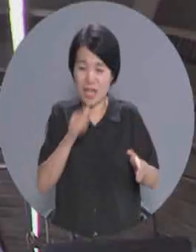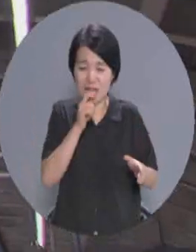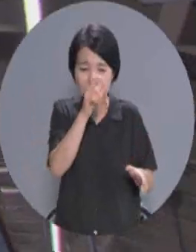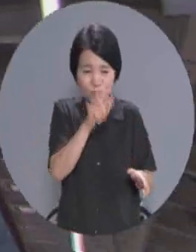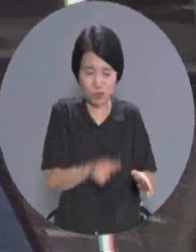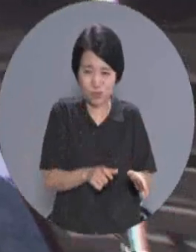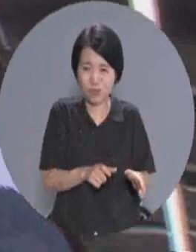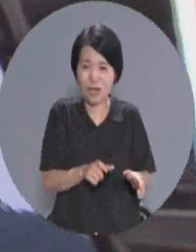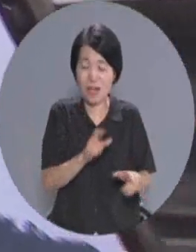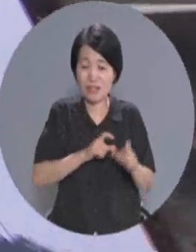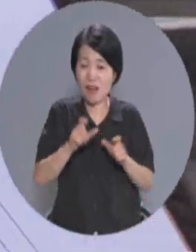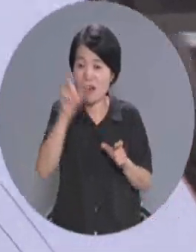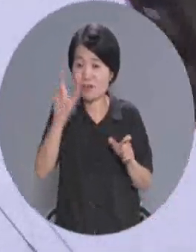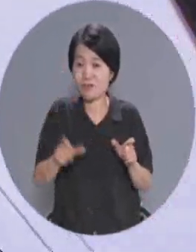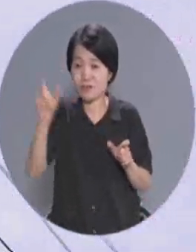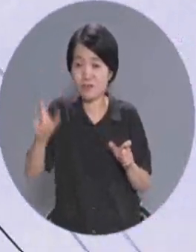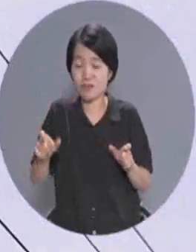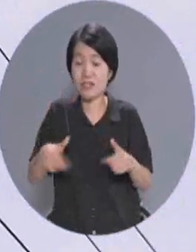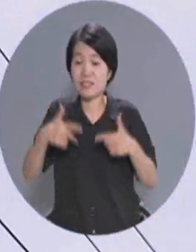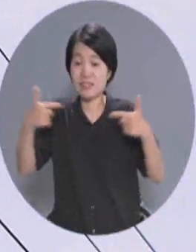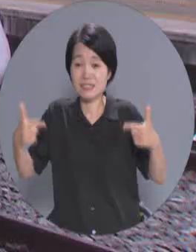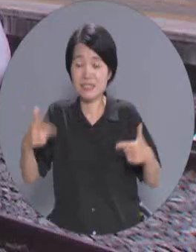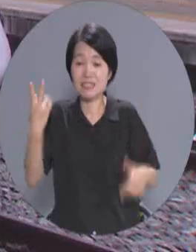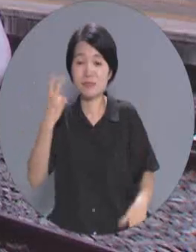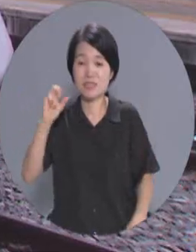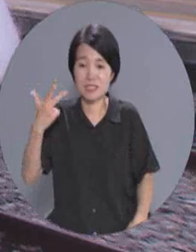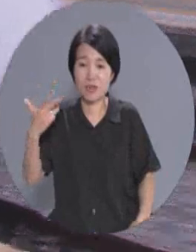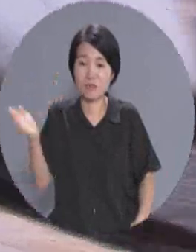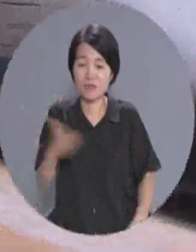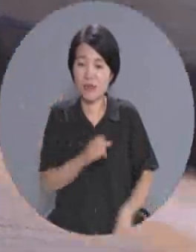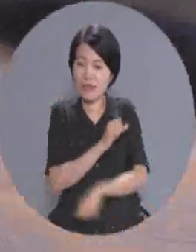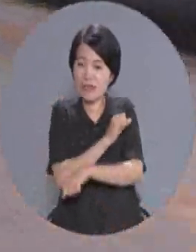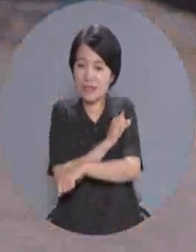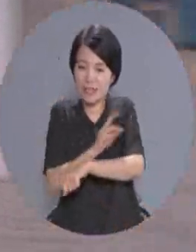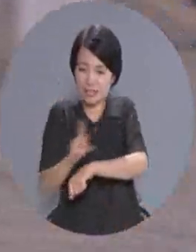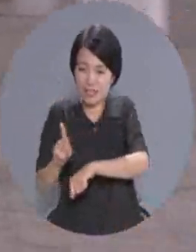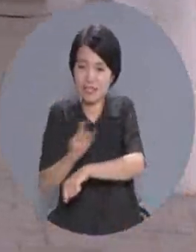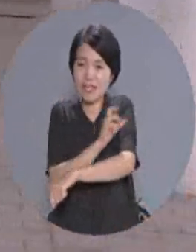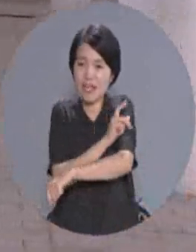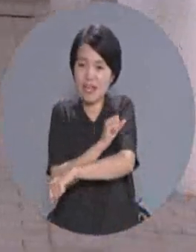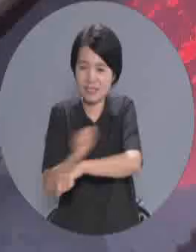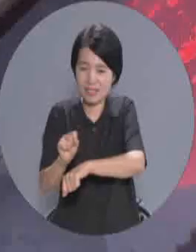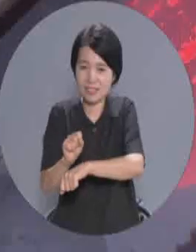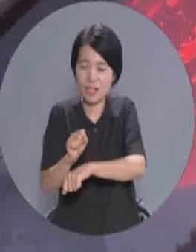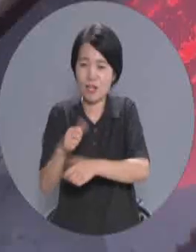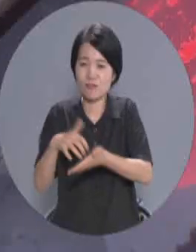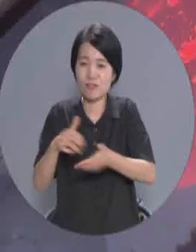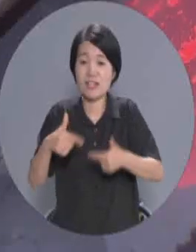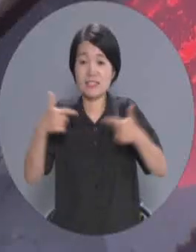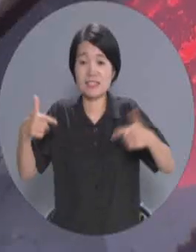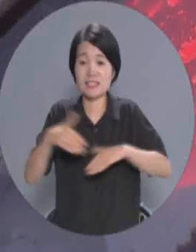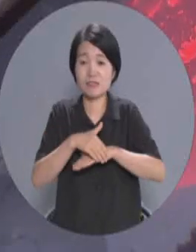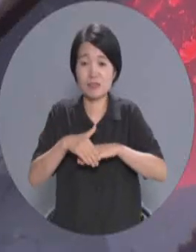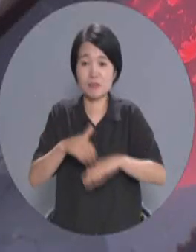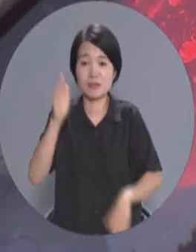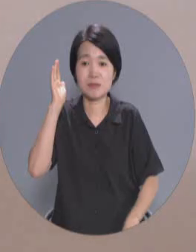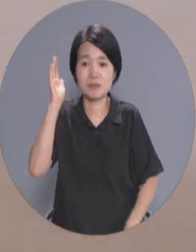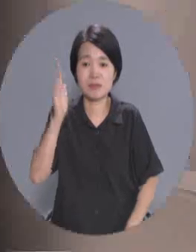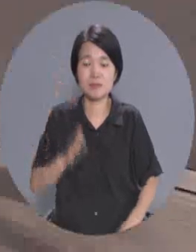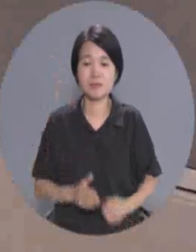용량이 확대되는 오는 2027년부터 KTX와 SRT를 증편 운행할 예정이라고